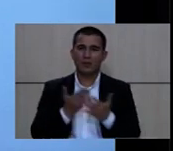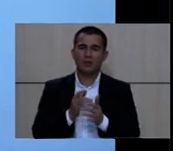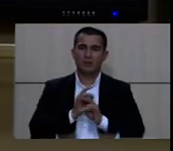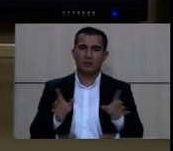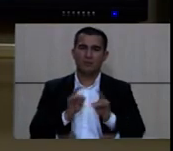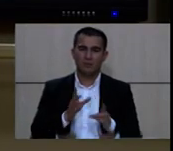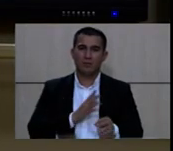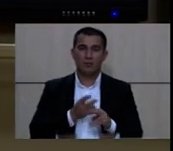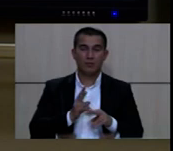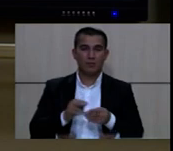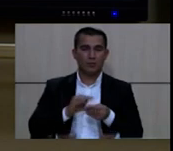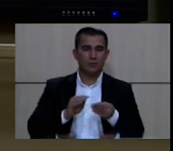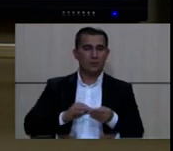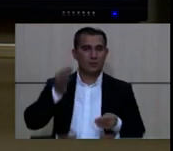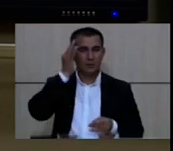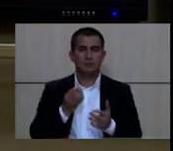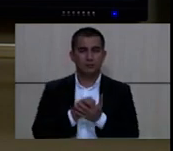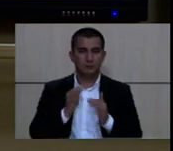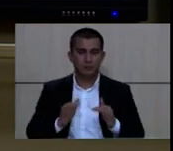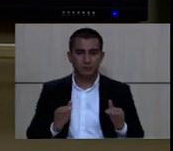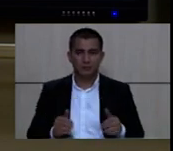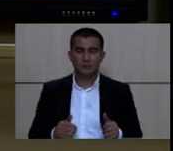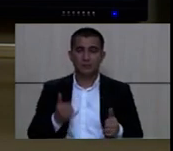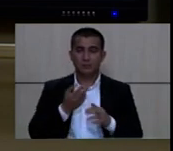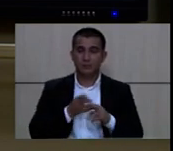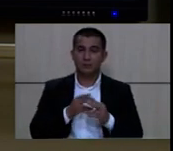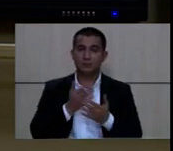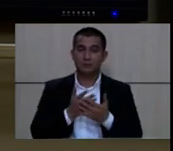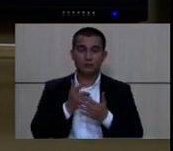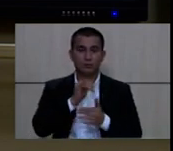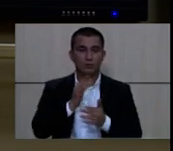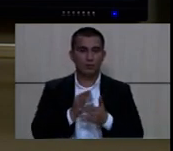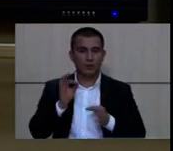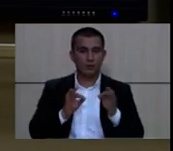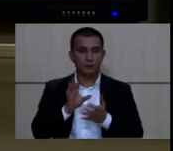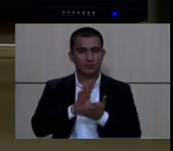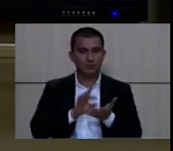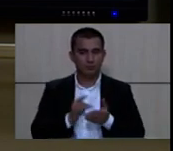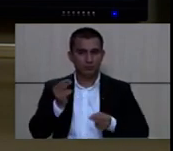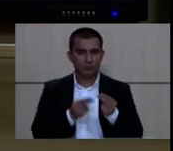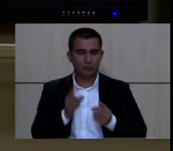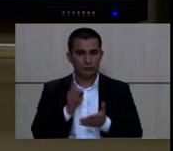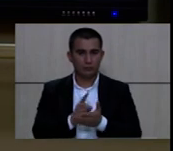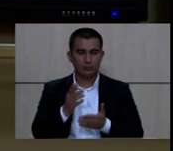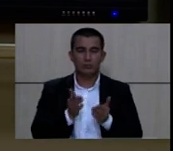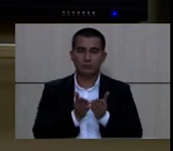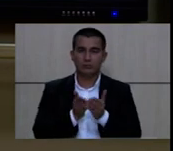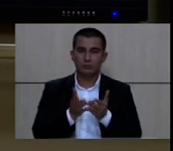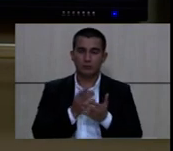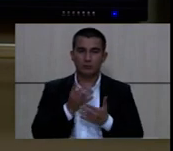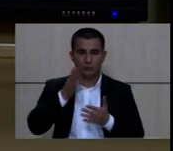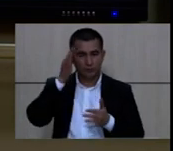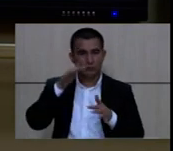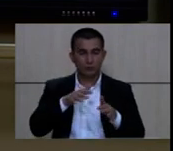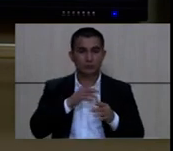edik. Aziz o'quvchilar, masalaning chizmasini chizib olamiz. Demak, qayiq sohilda